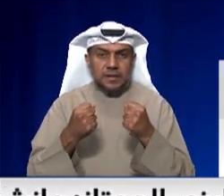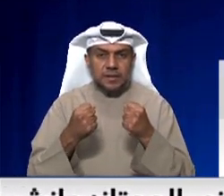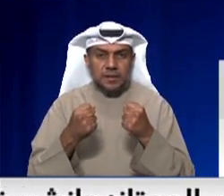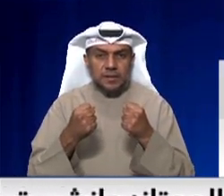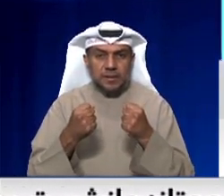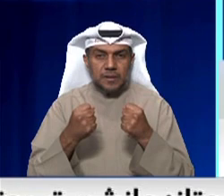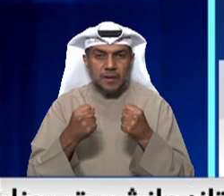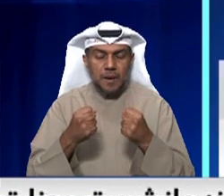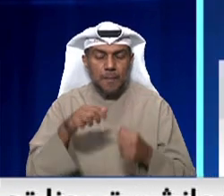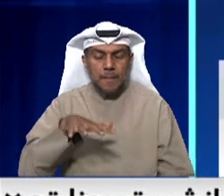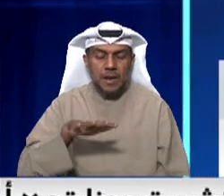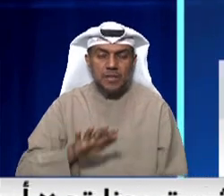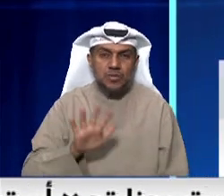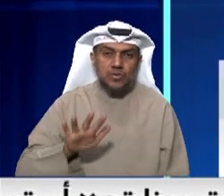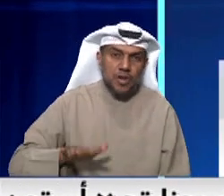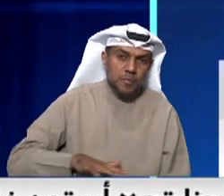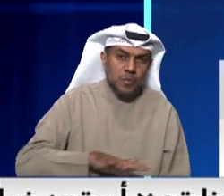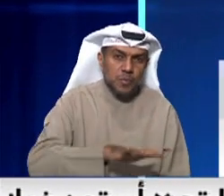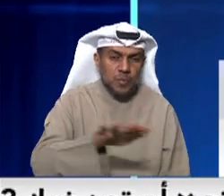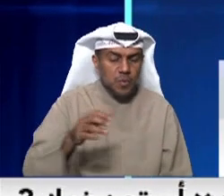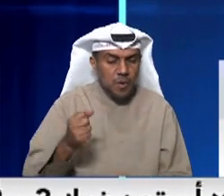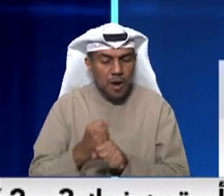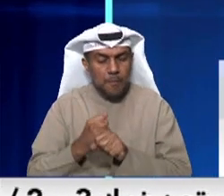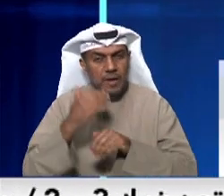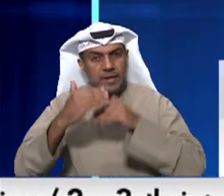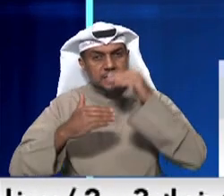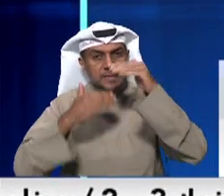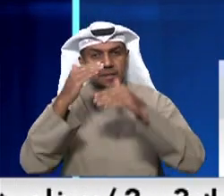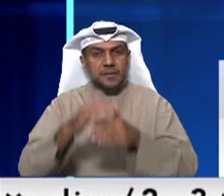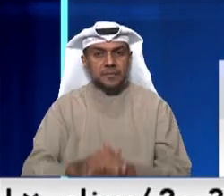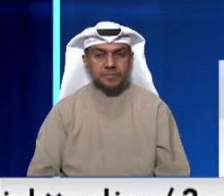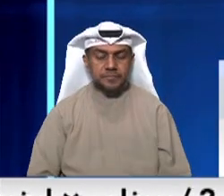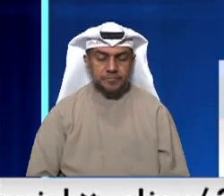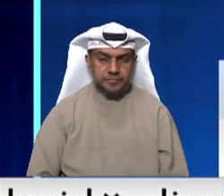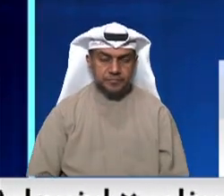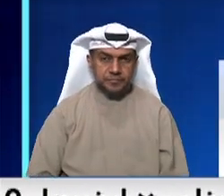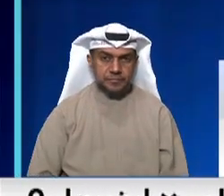موفور الصحة والعافية وللبلد الصديق كل التقدم والازدهار.